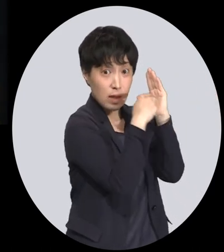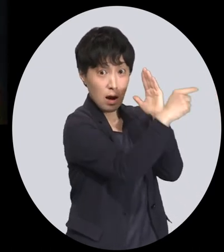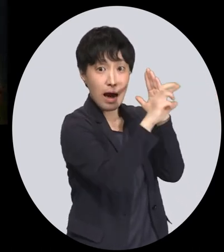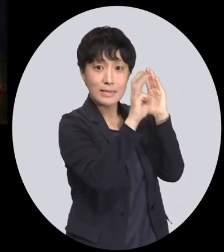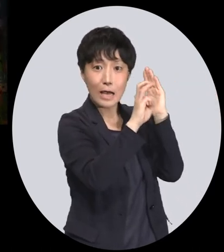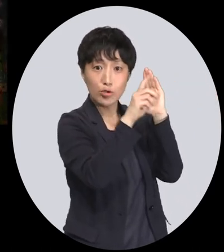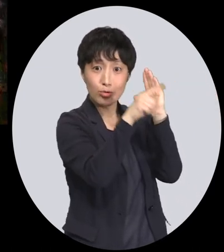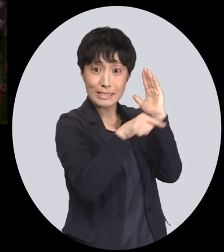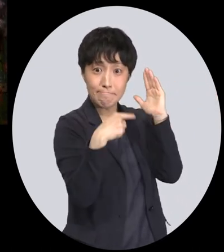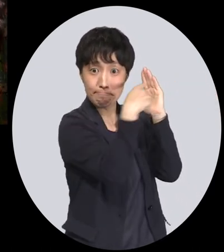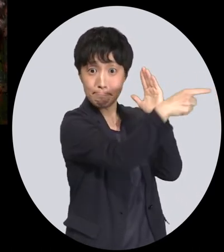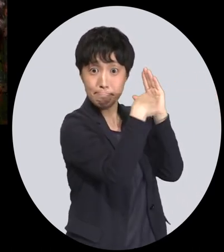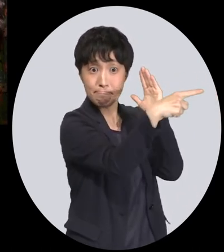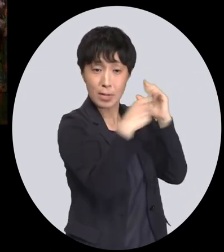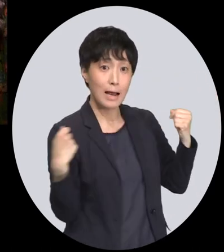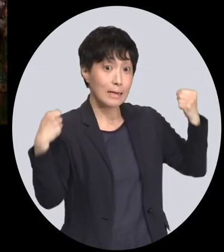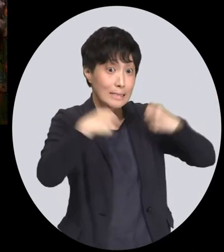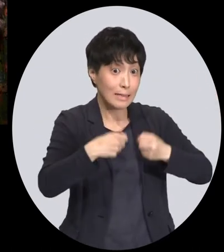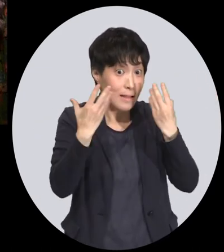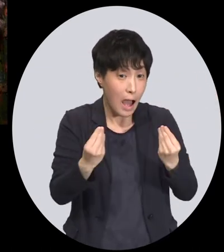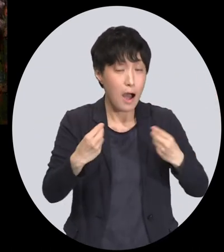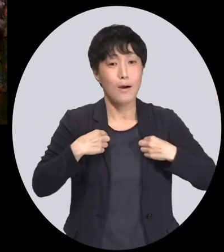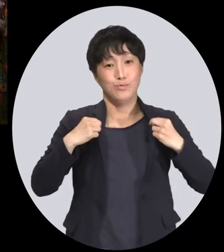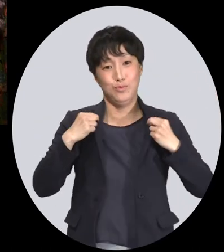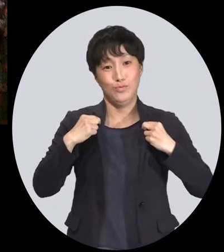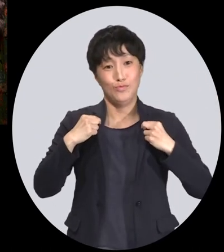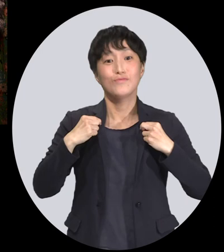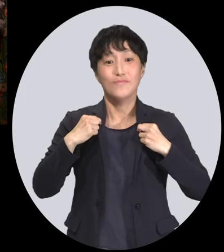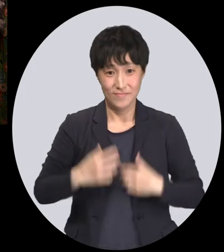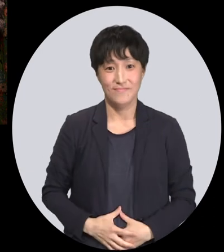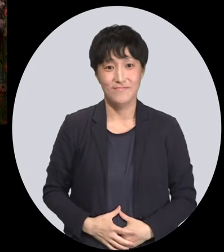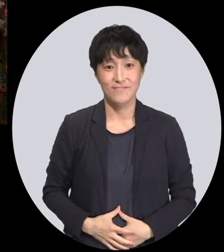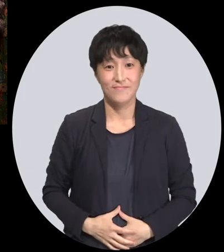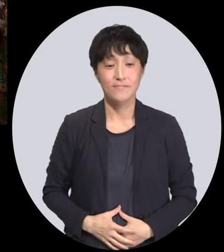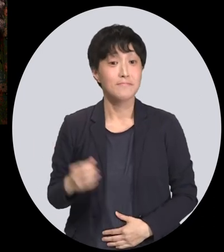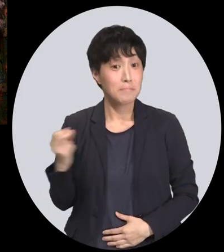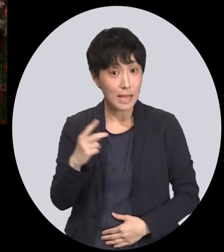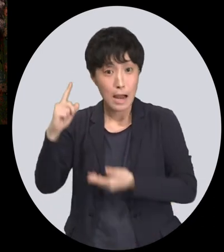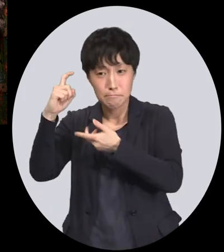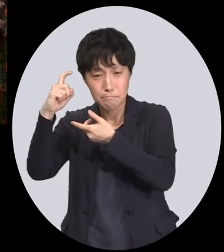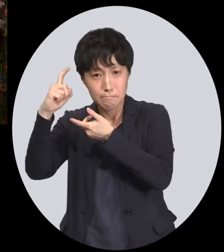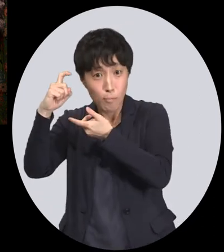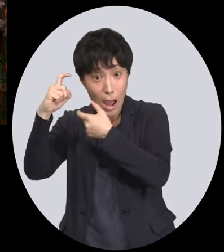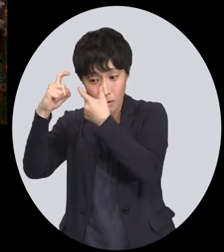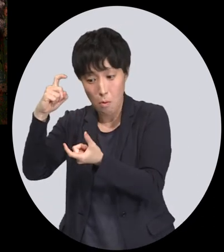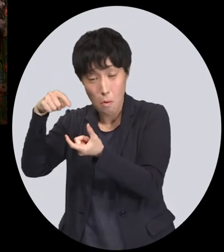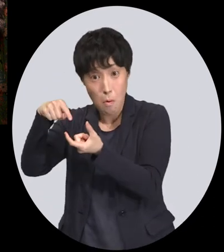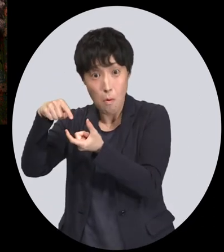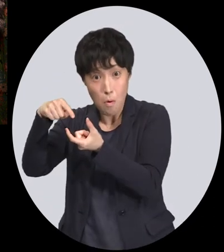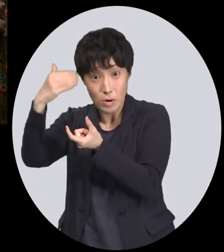その人たちが来ていた異常なんですねでこれらの実を言いますと